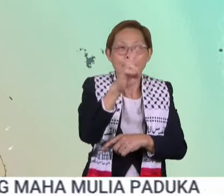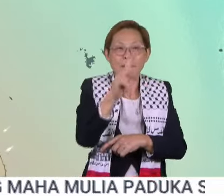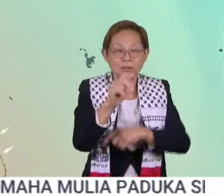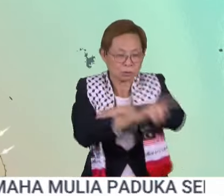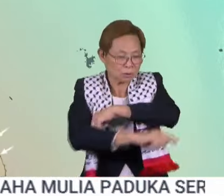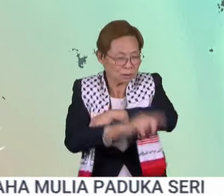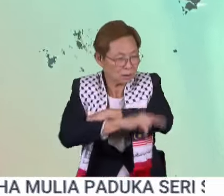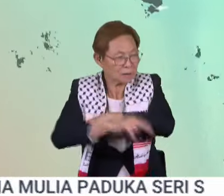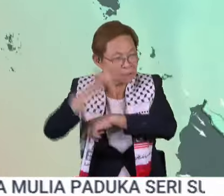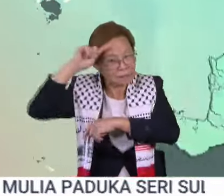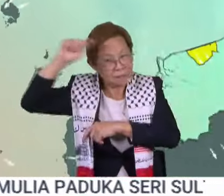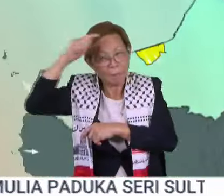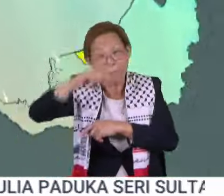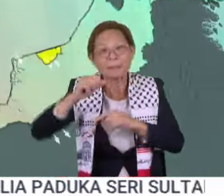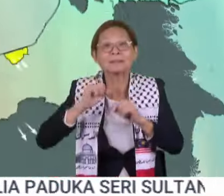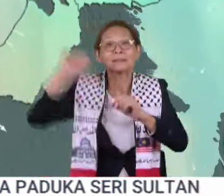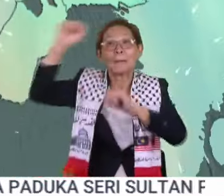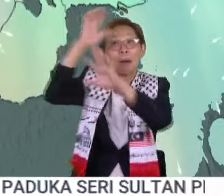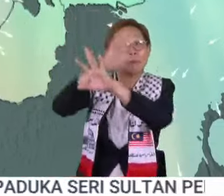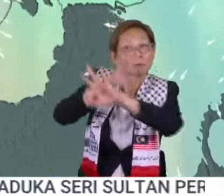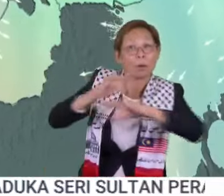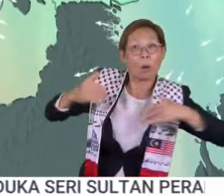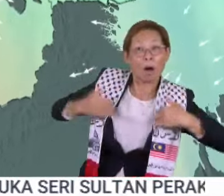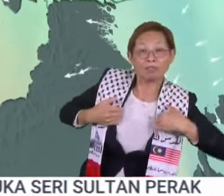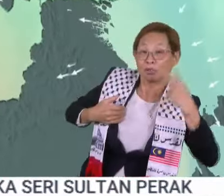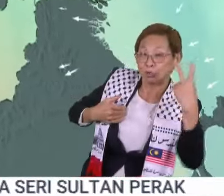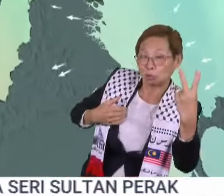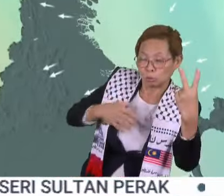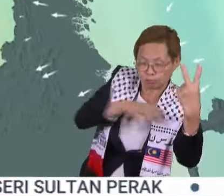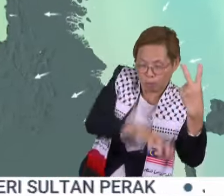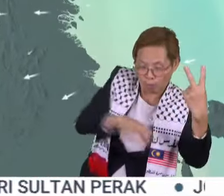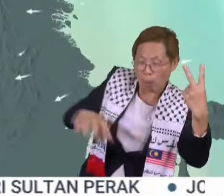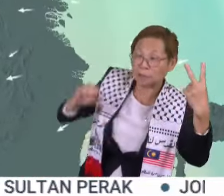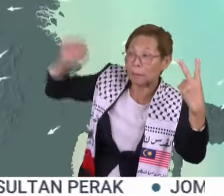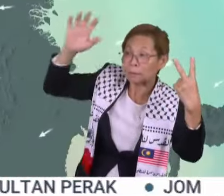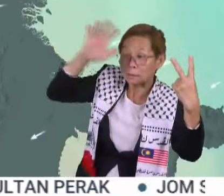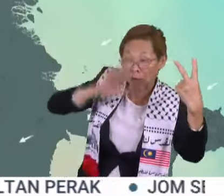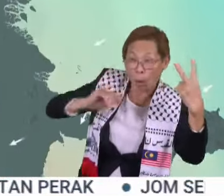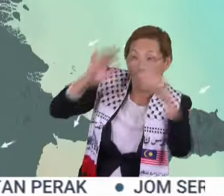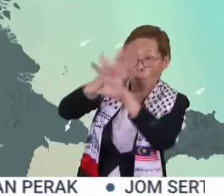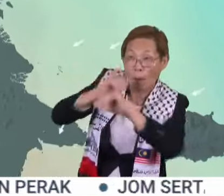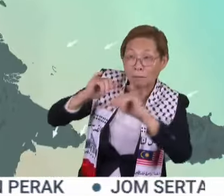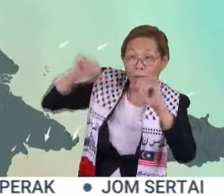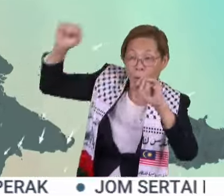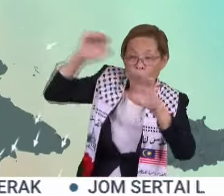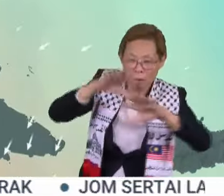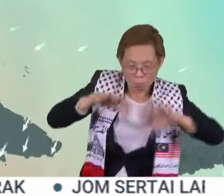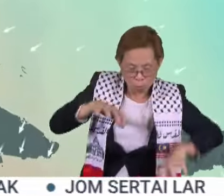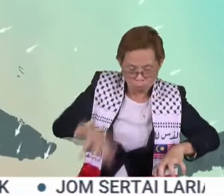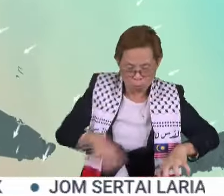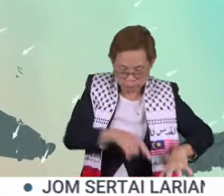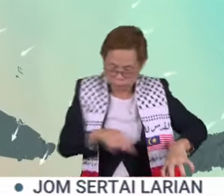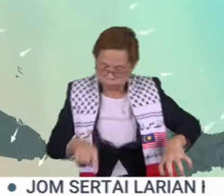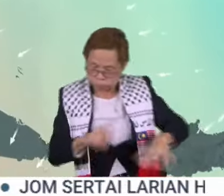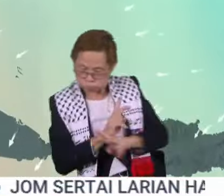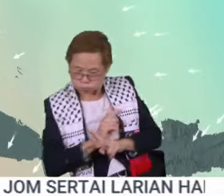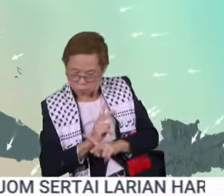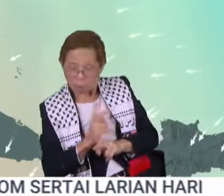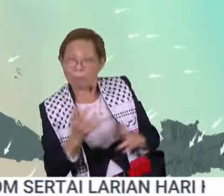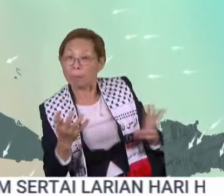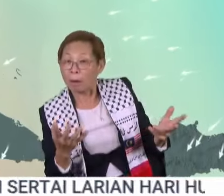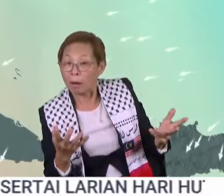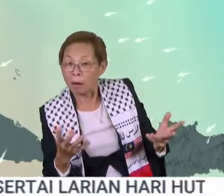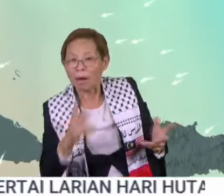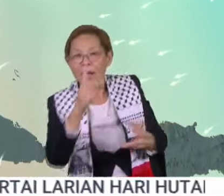Terengganu. Bagi Sabah dan Sarawak, terdapat dua kawasan yang kini masih lagi berada di tahap berjaga-jaga, iaitu di